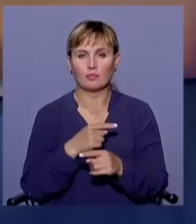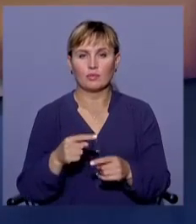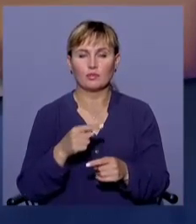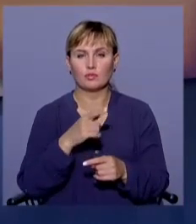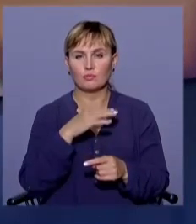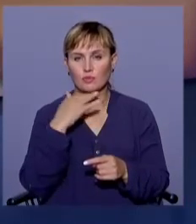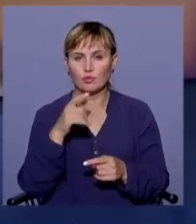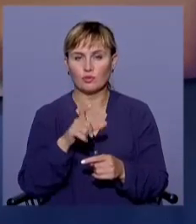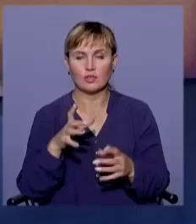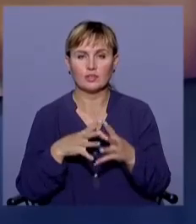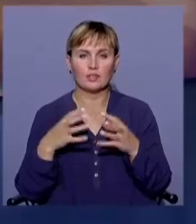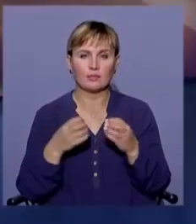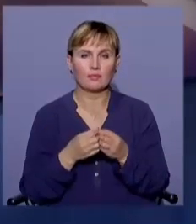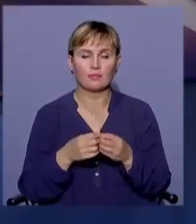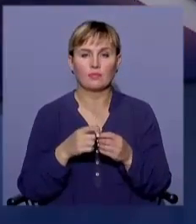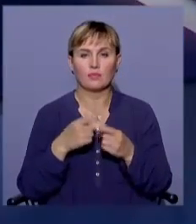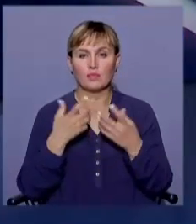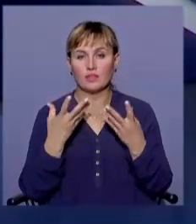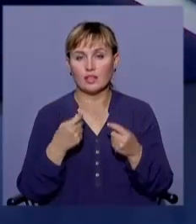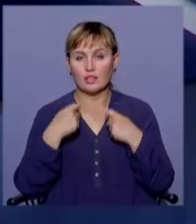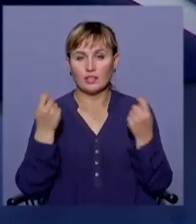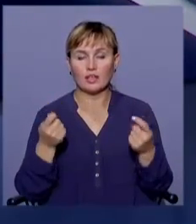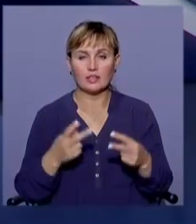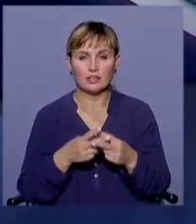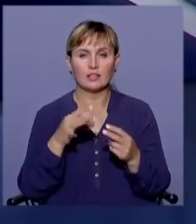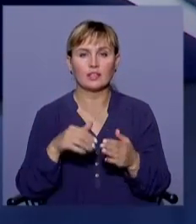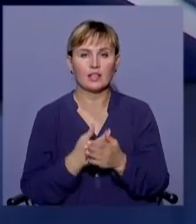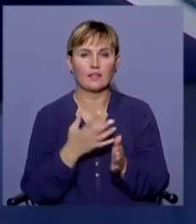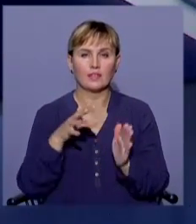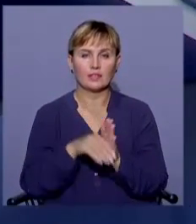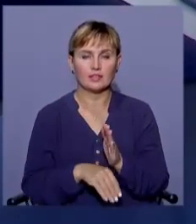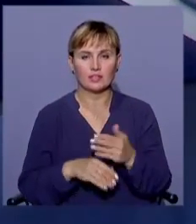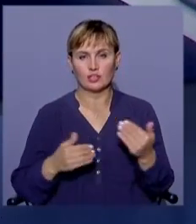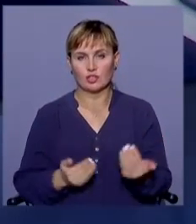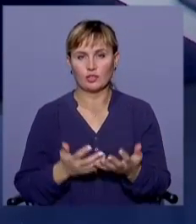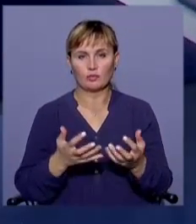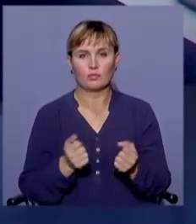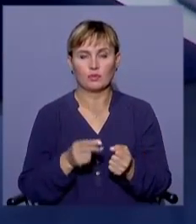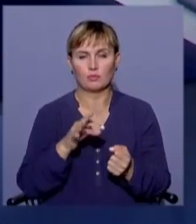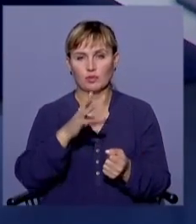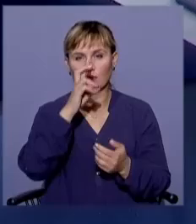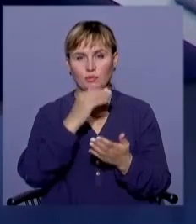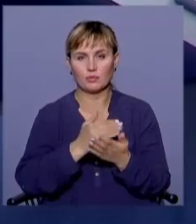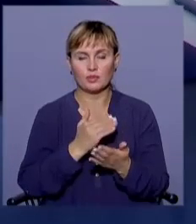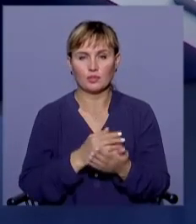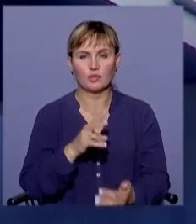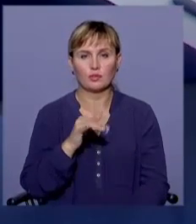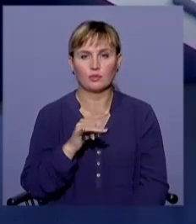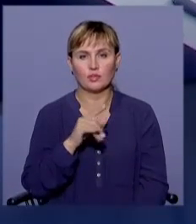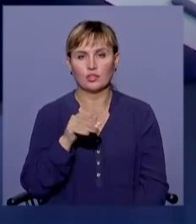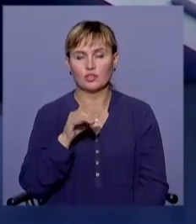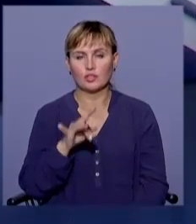сотни столичных семей. Помимо дня рождения Астаны, еще и новоселье. Жилье они получили по госпрограмме «Нурлы жер».